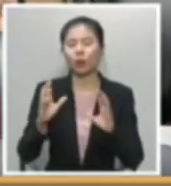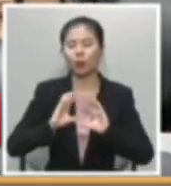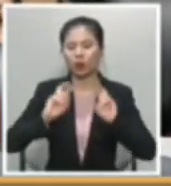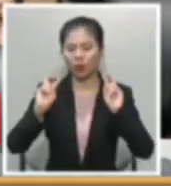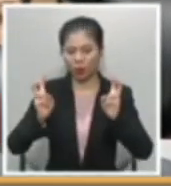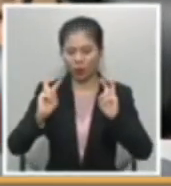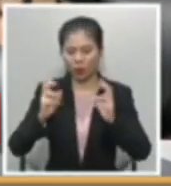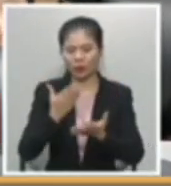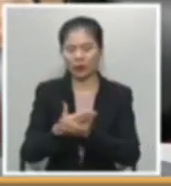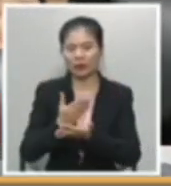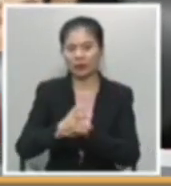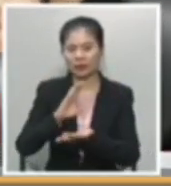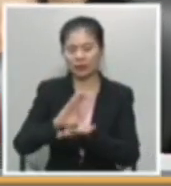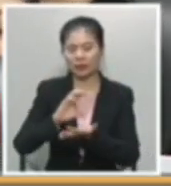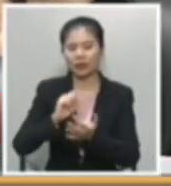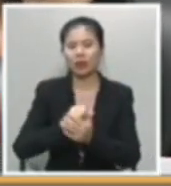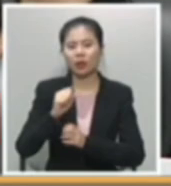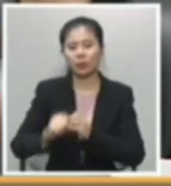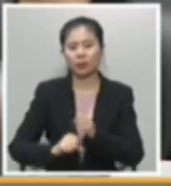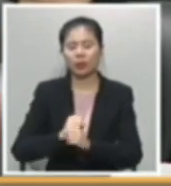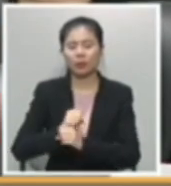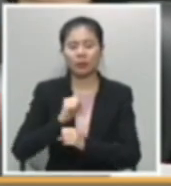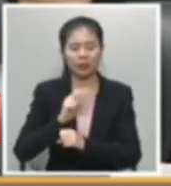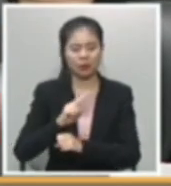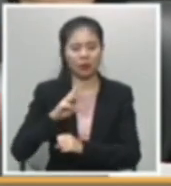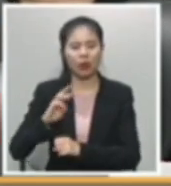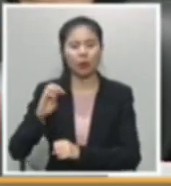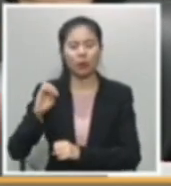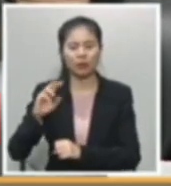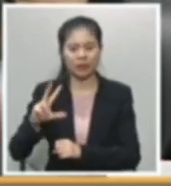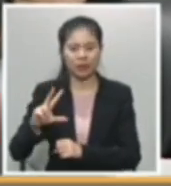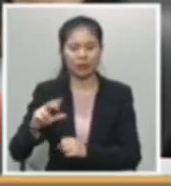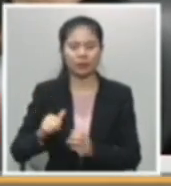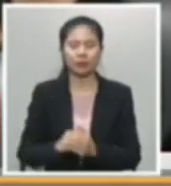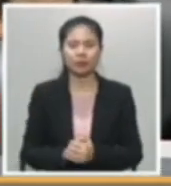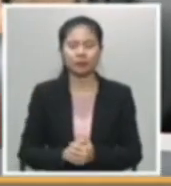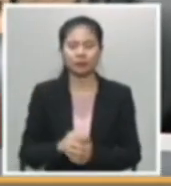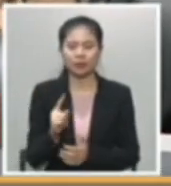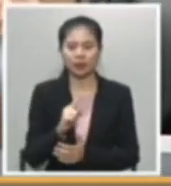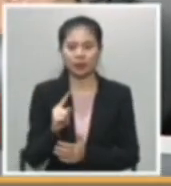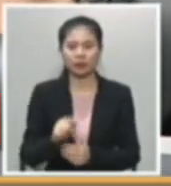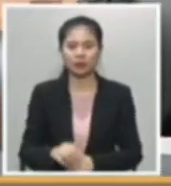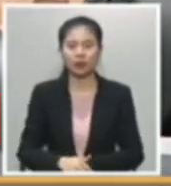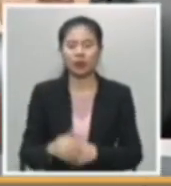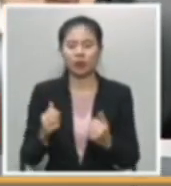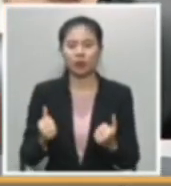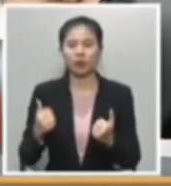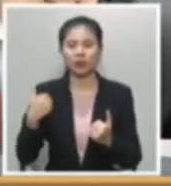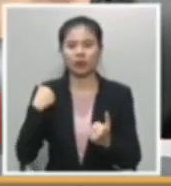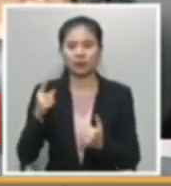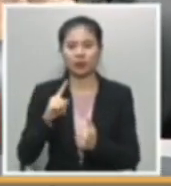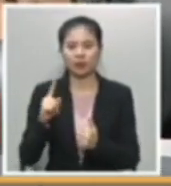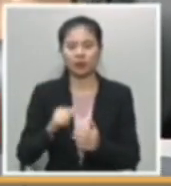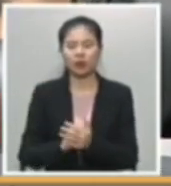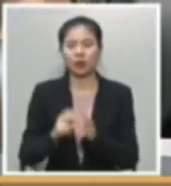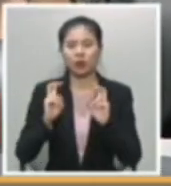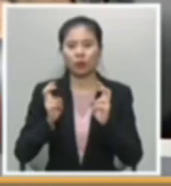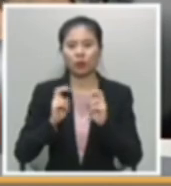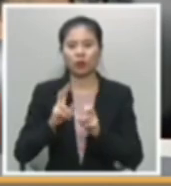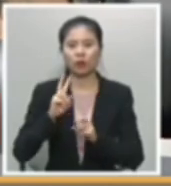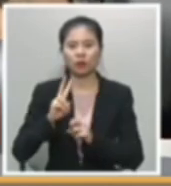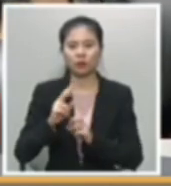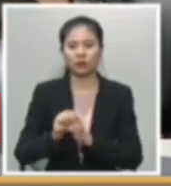าณพรบ.งบประมาณปี2563นะครับวันนี้มี2หัวข้อที่อย